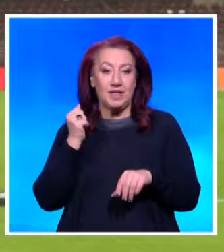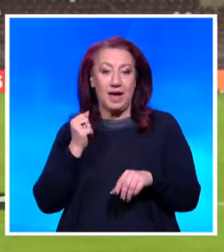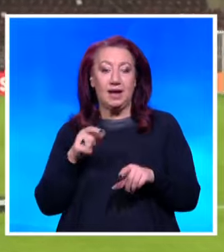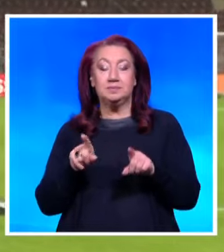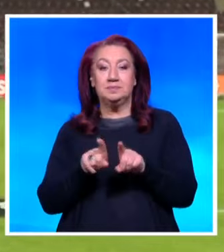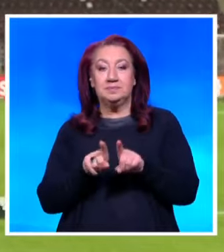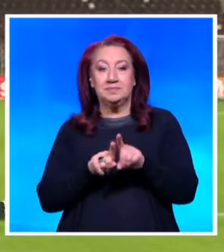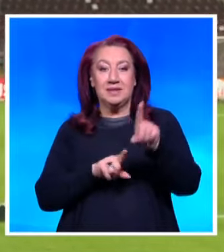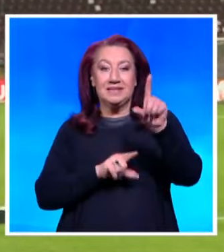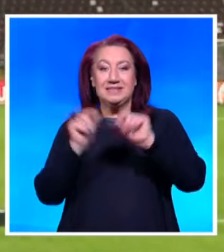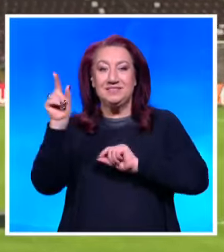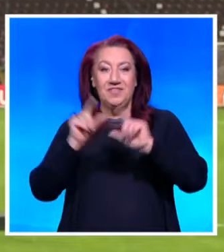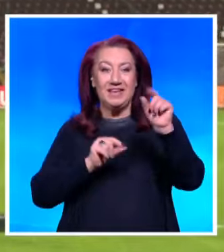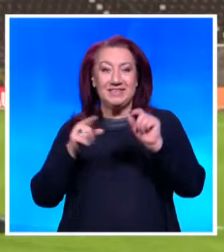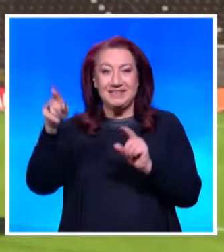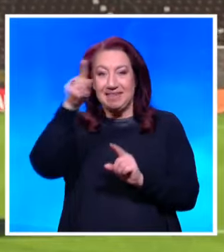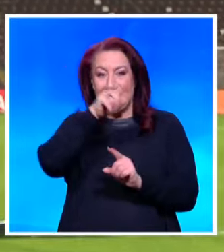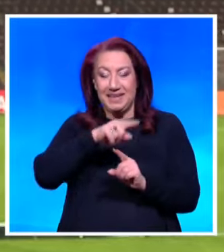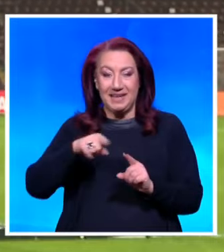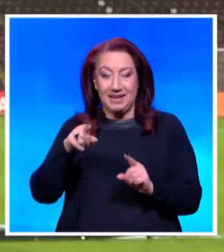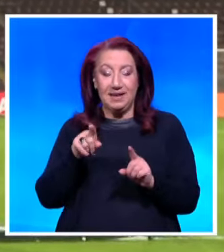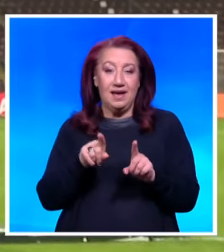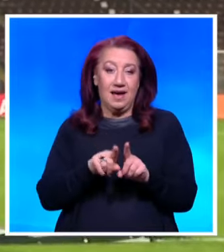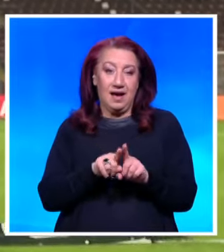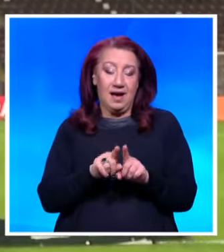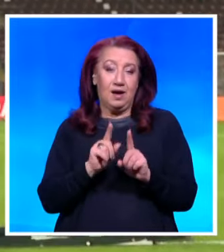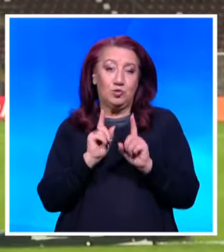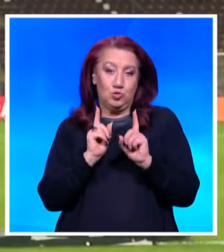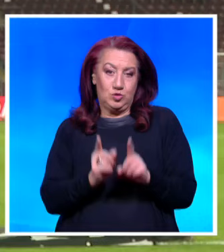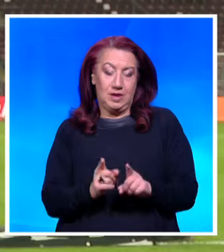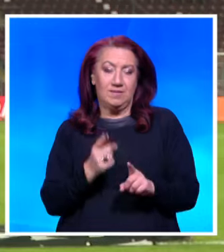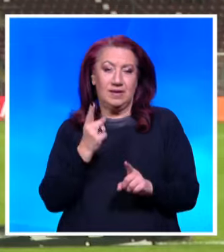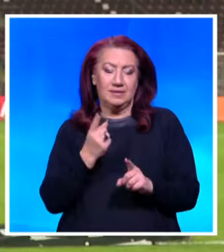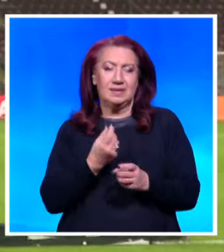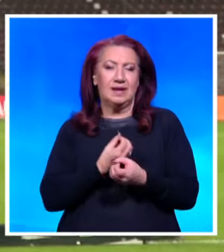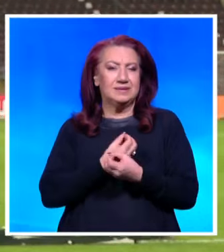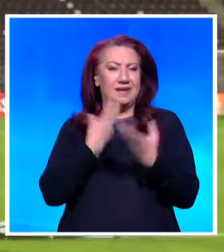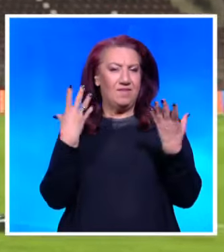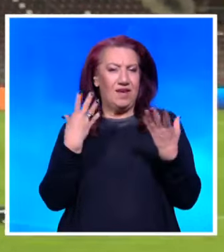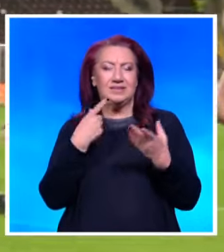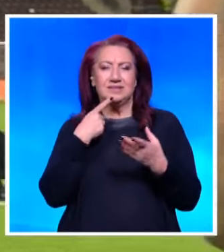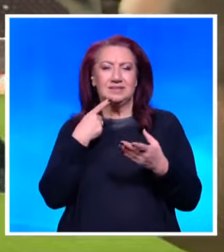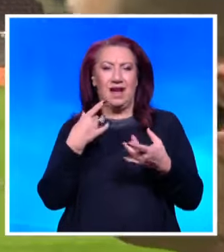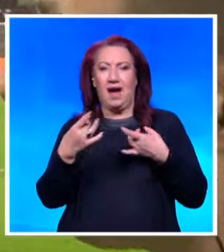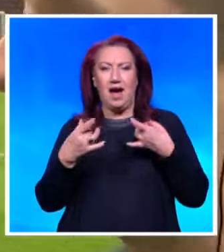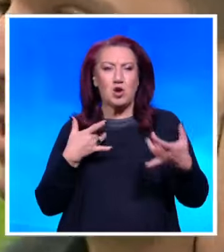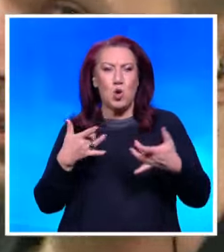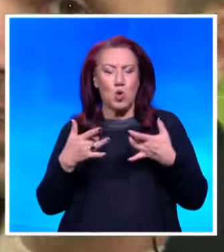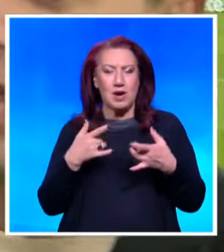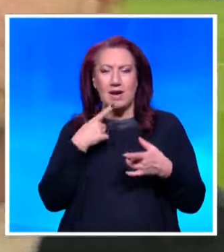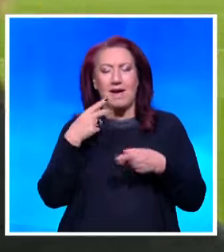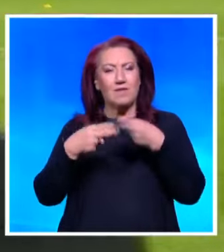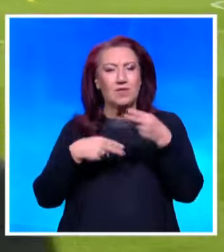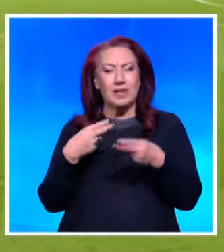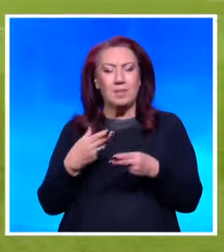него, разбира се, както и би трябвало да бъде с една от главните фигури в Междузвездни войни. Дали обаче отборът на